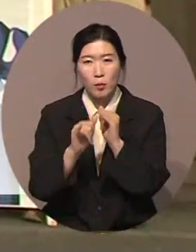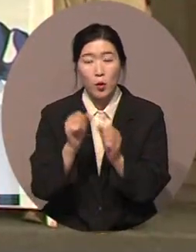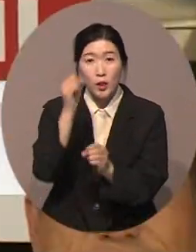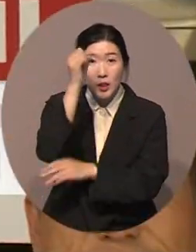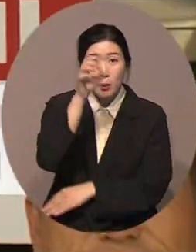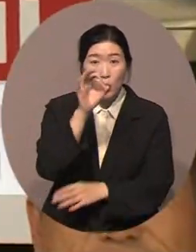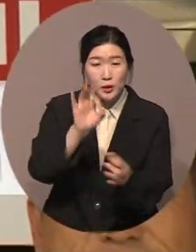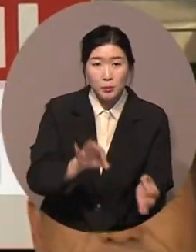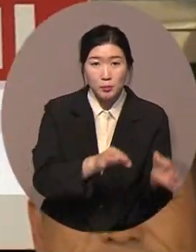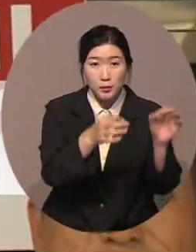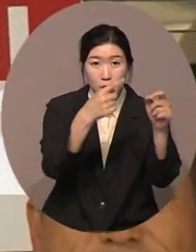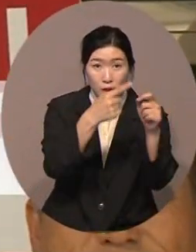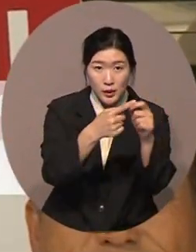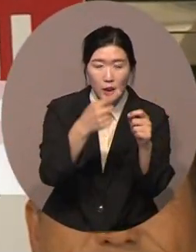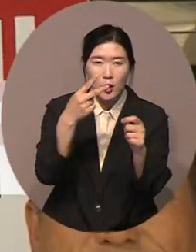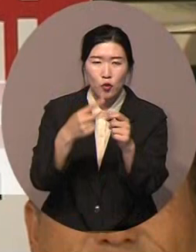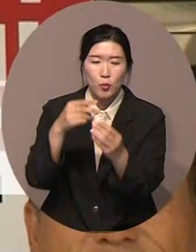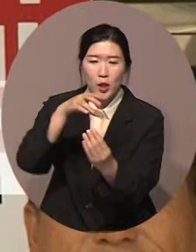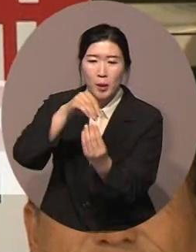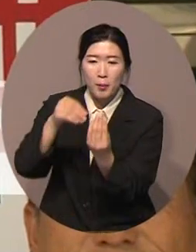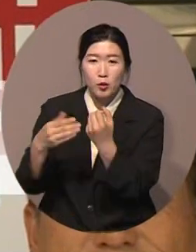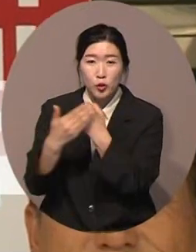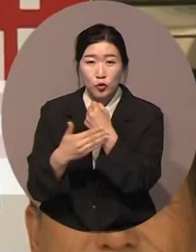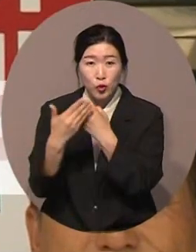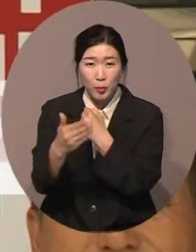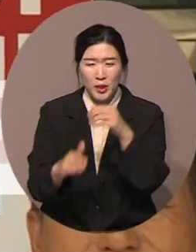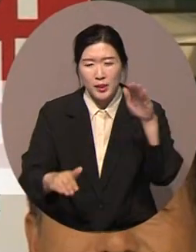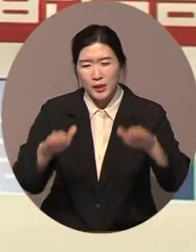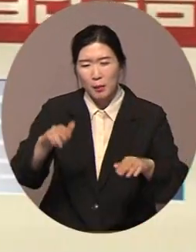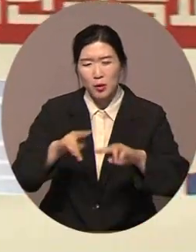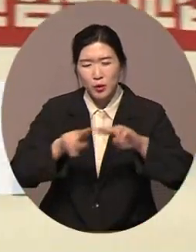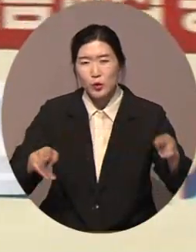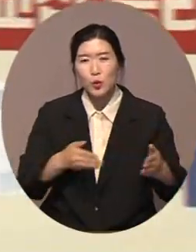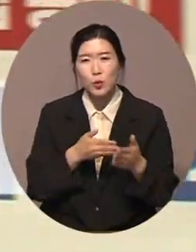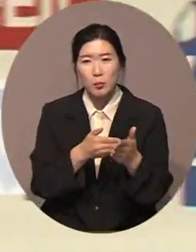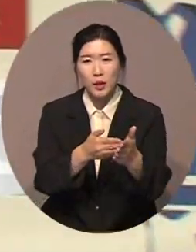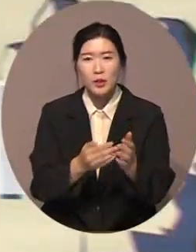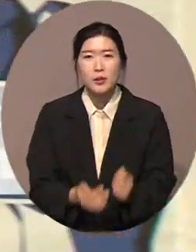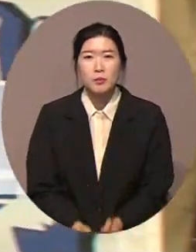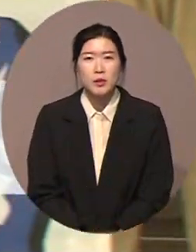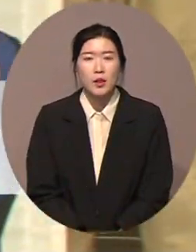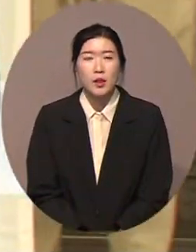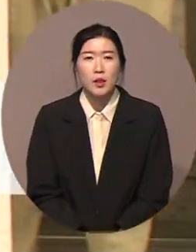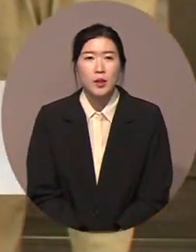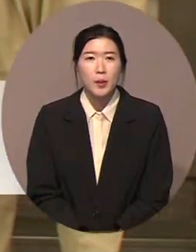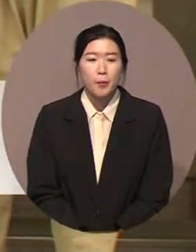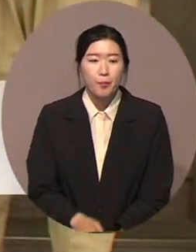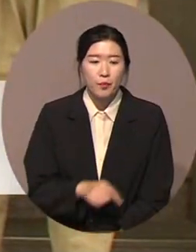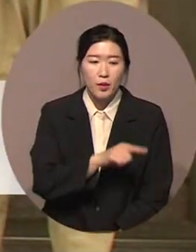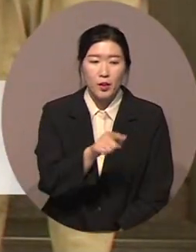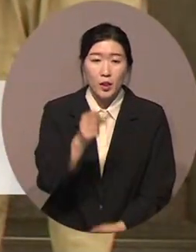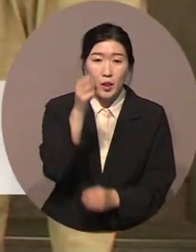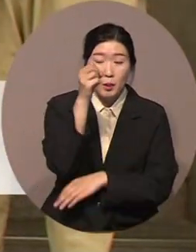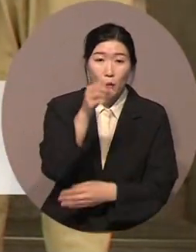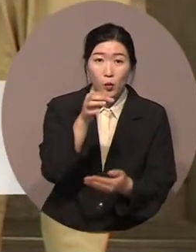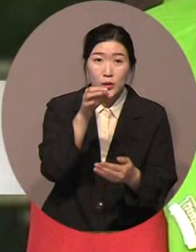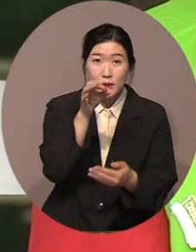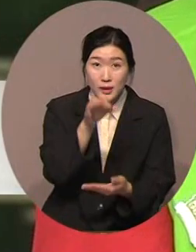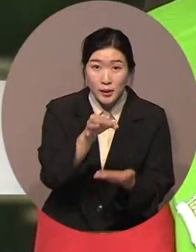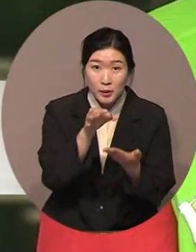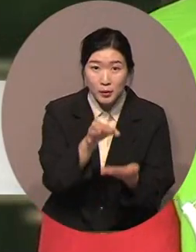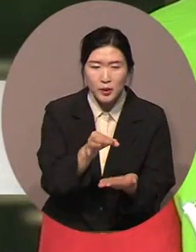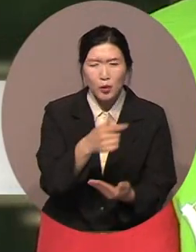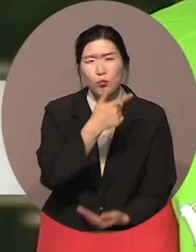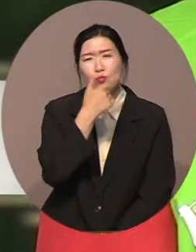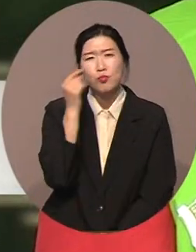기본급 인상과 명절 휴가비 차별 철폐를 촉구했습니다 이들은 학교 비정규직 기본급은 최저임금